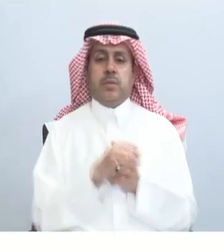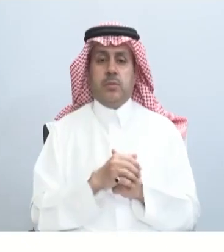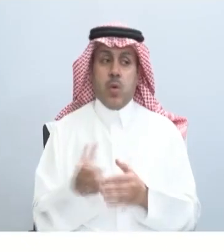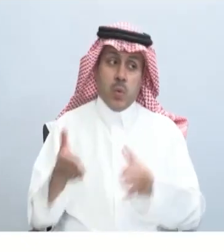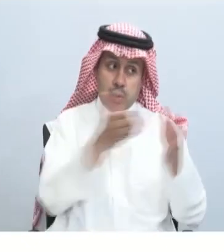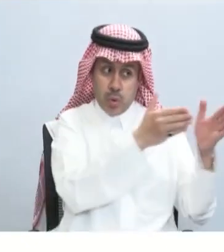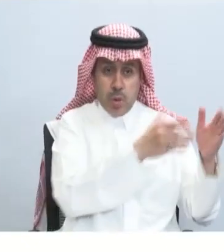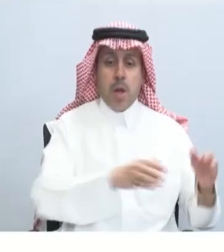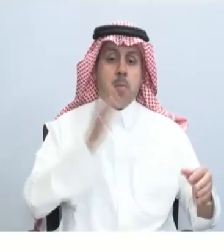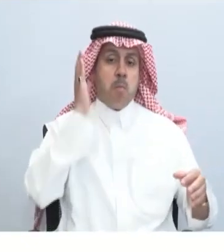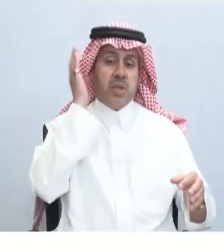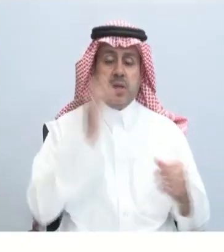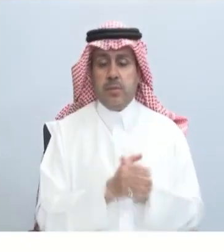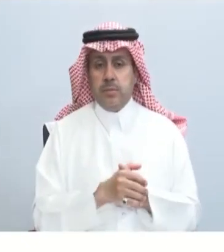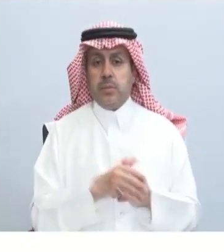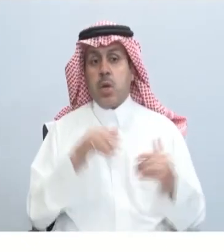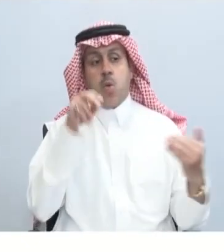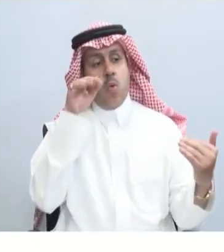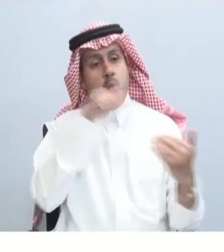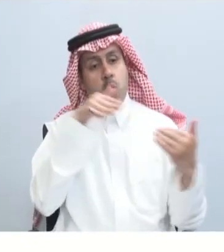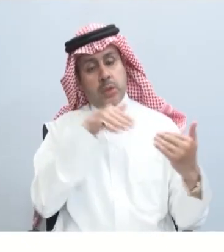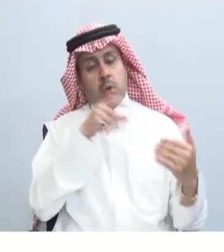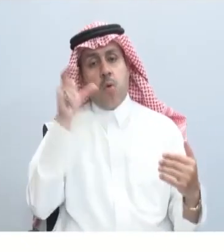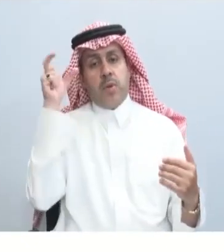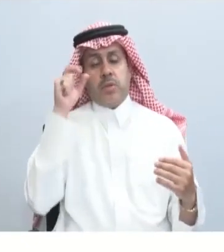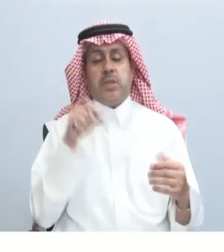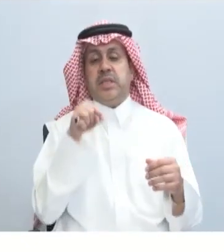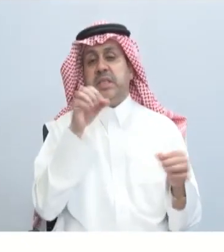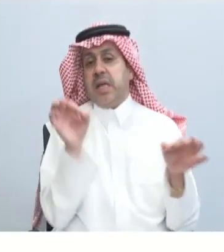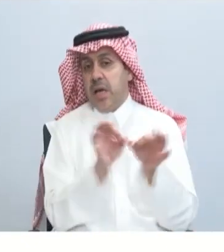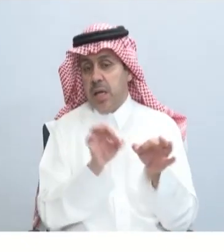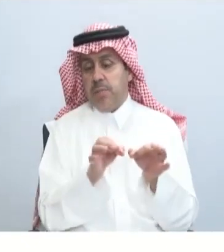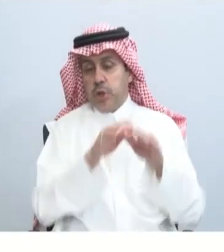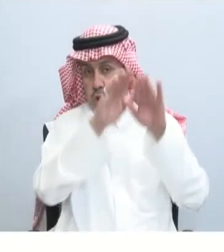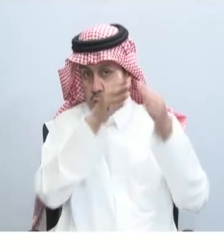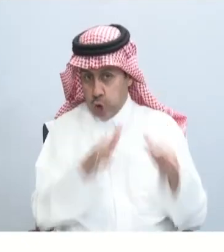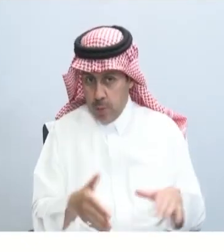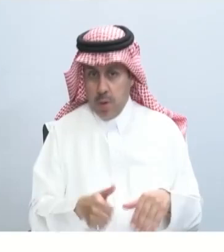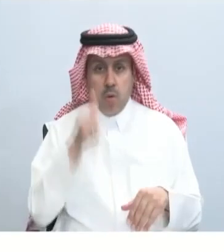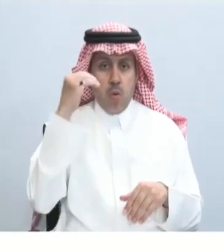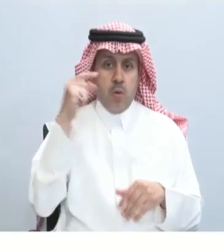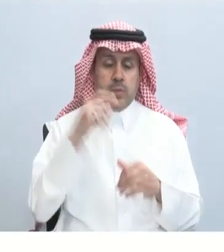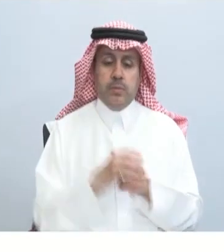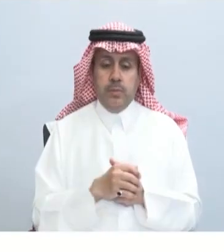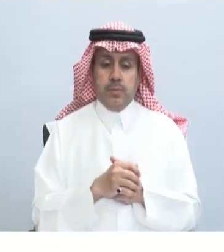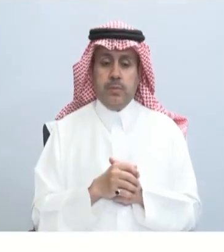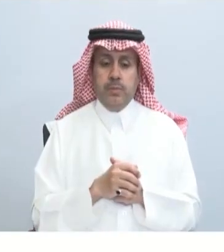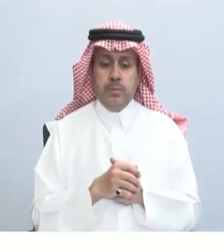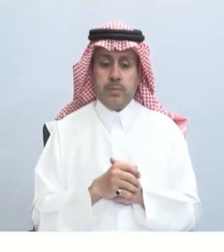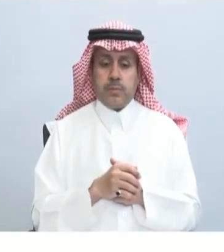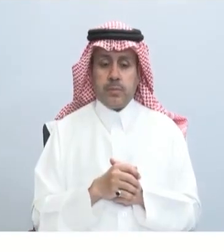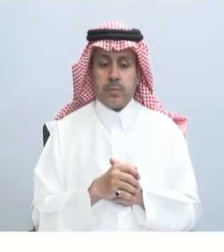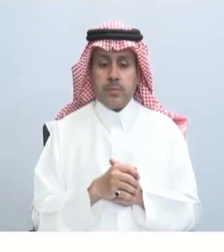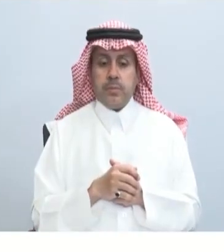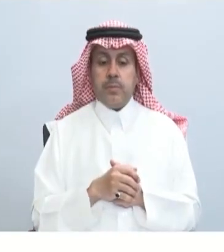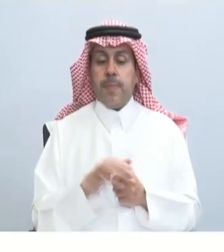المدينه المنوره والتقوا بالمسلمين عند جبل احد اذا